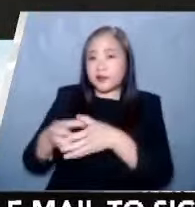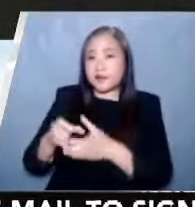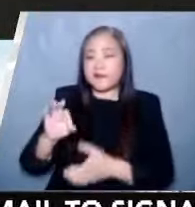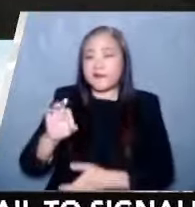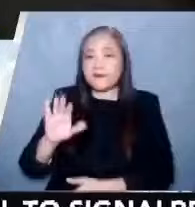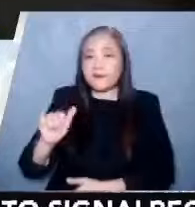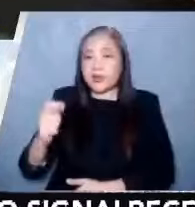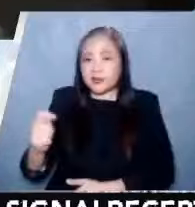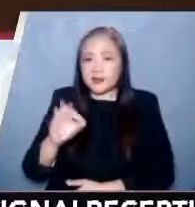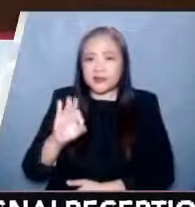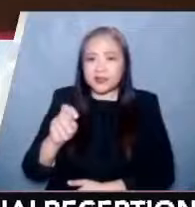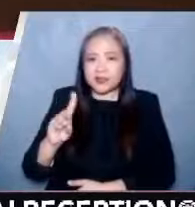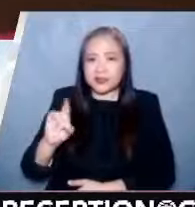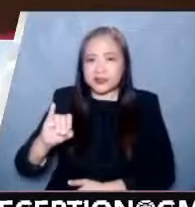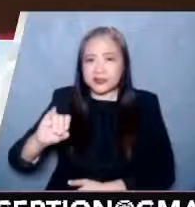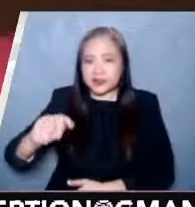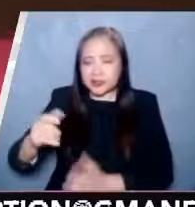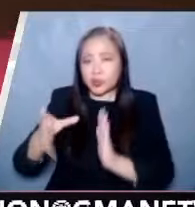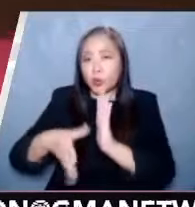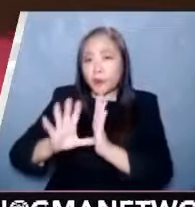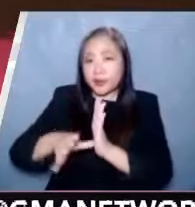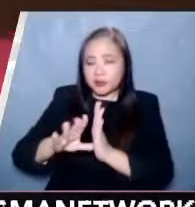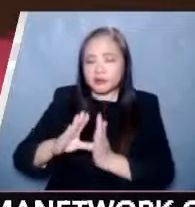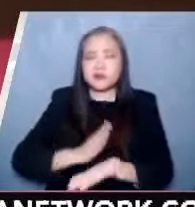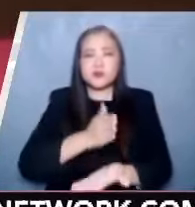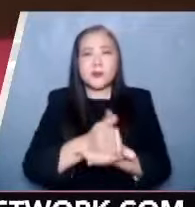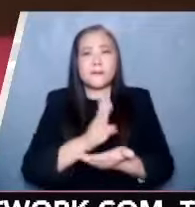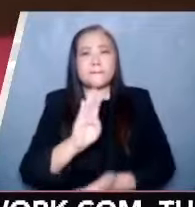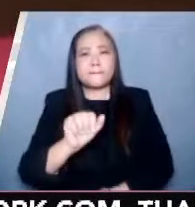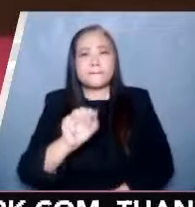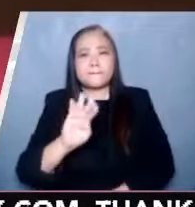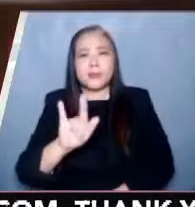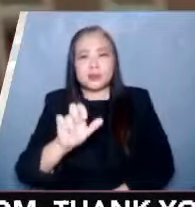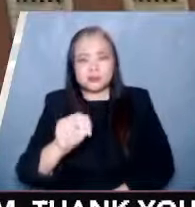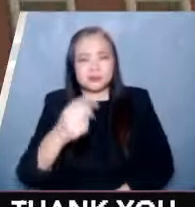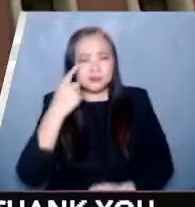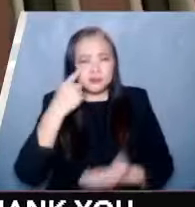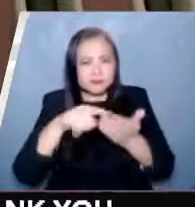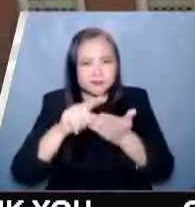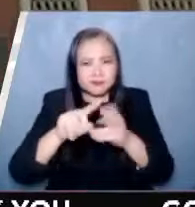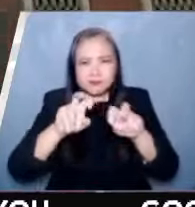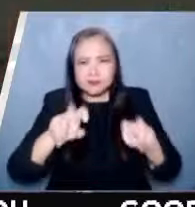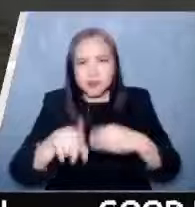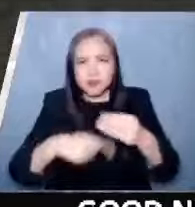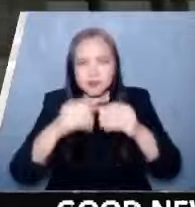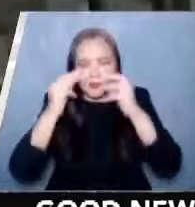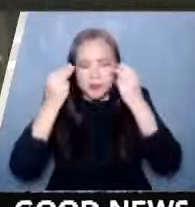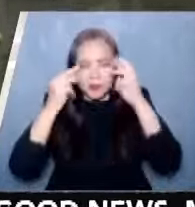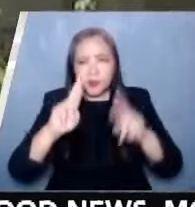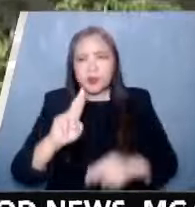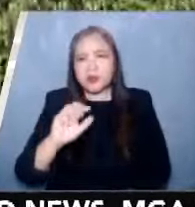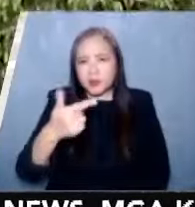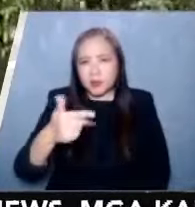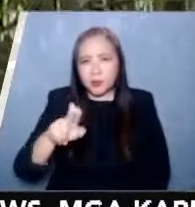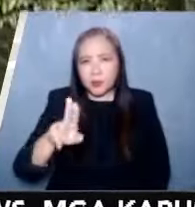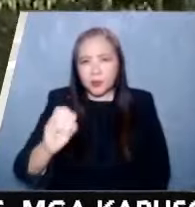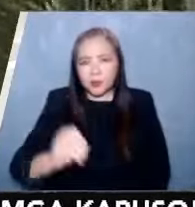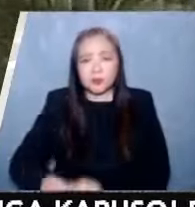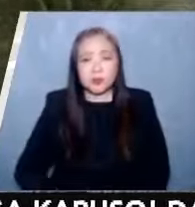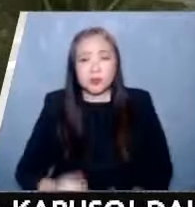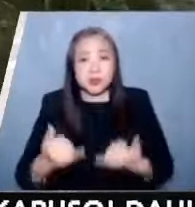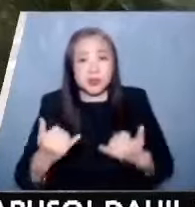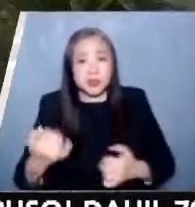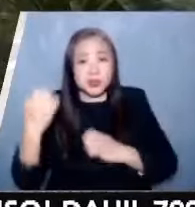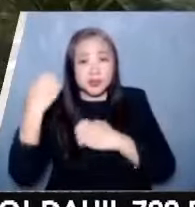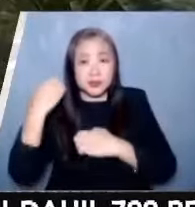Bamban, Tarlac para sa imbestigasyon nila tungkol kay suspended Mayor Alice Guo. Sa linggong ito, inaasa magbibigay ang law department